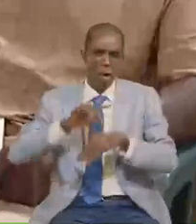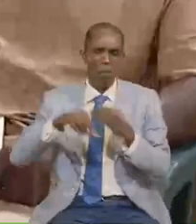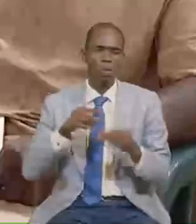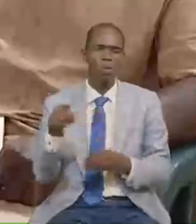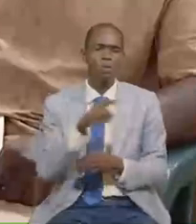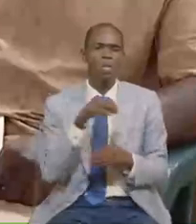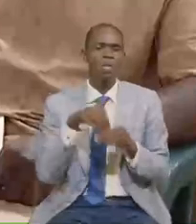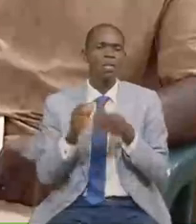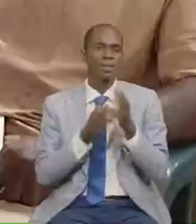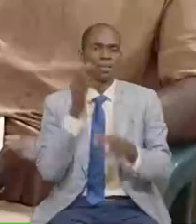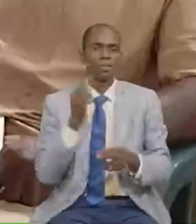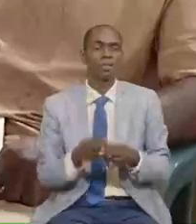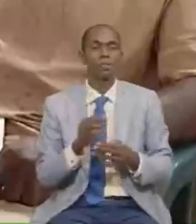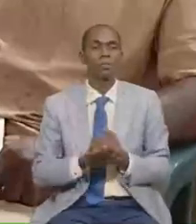toi.